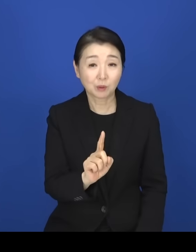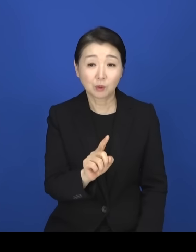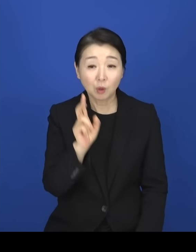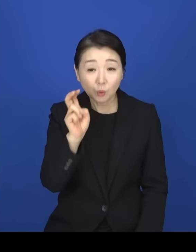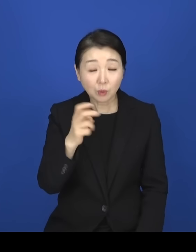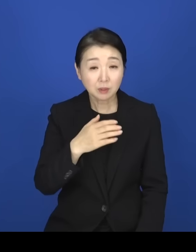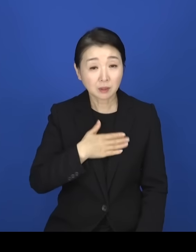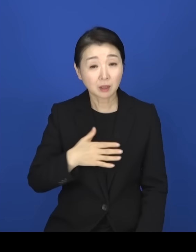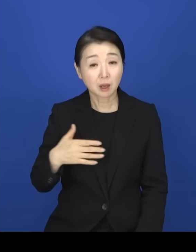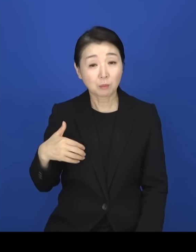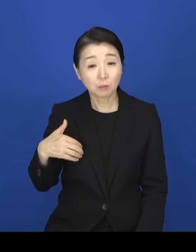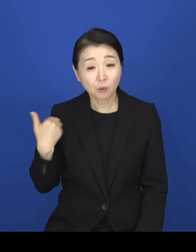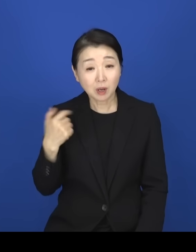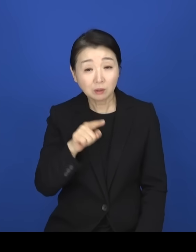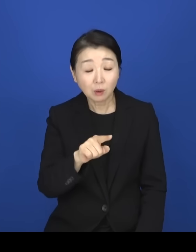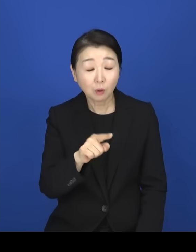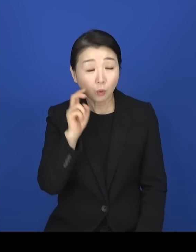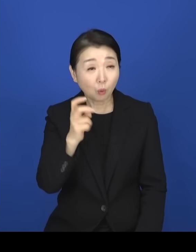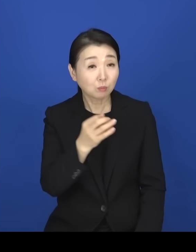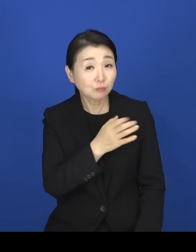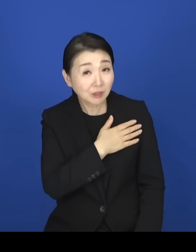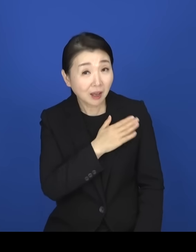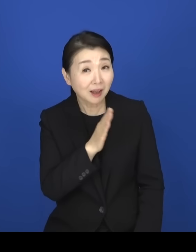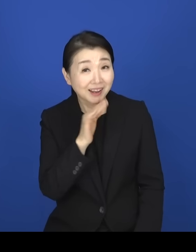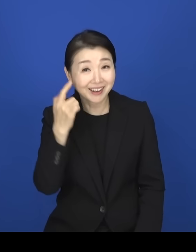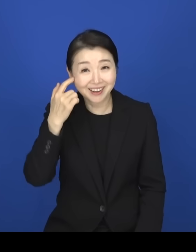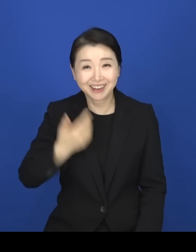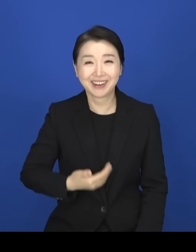혹시 내가 몰랐던 거니? 너 혹시 부자니?